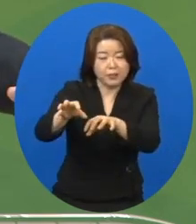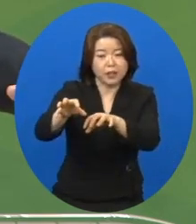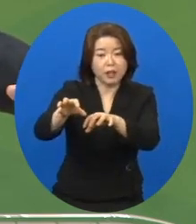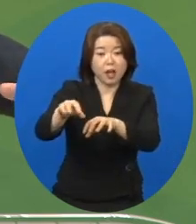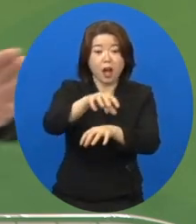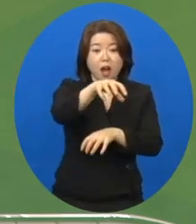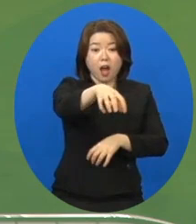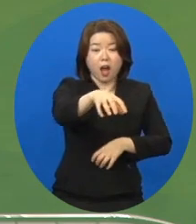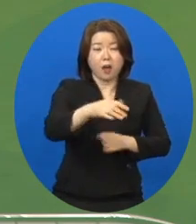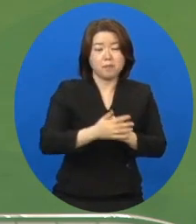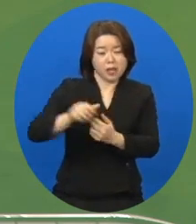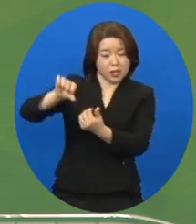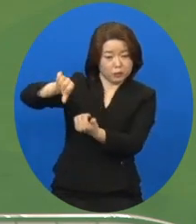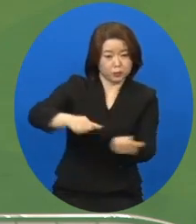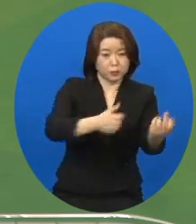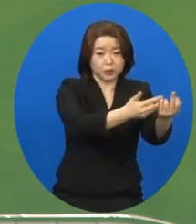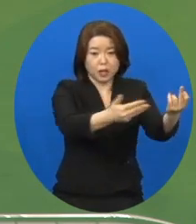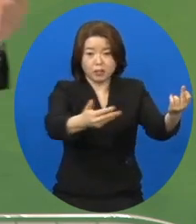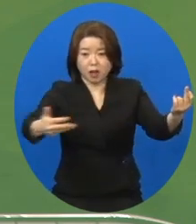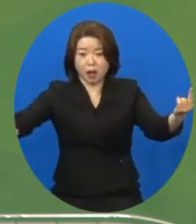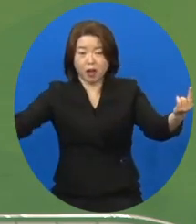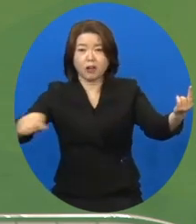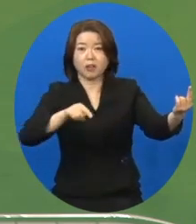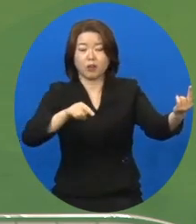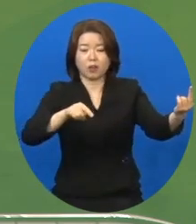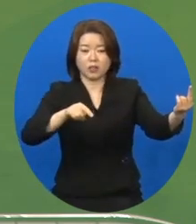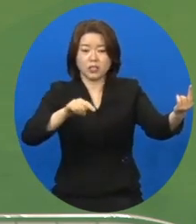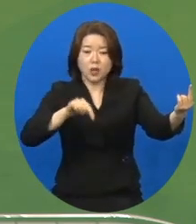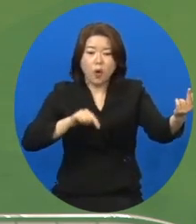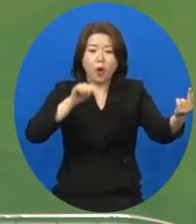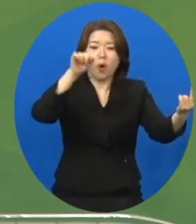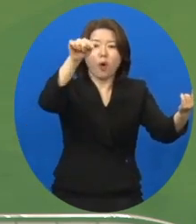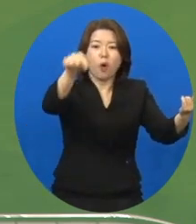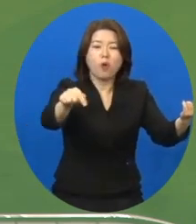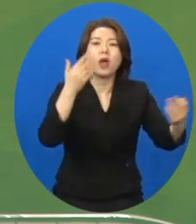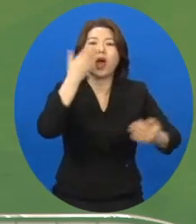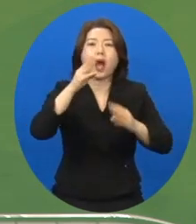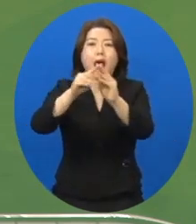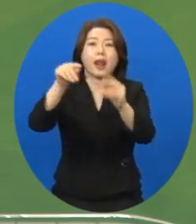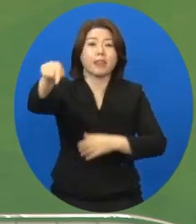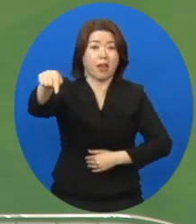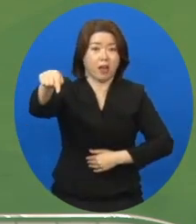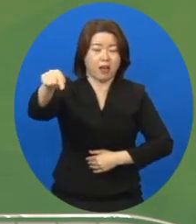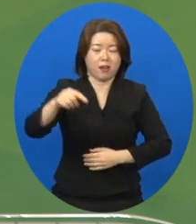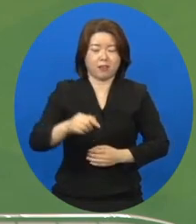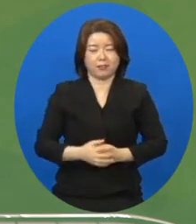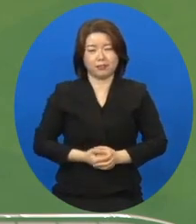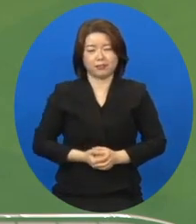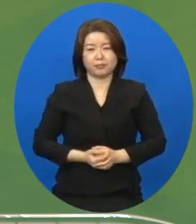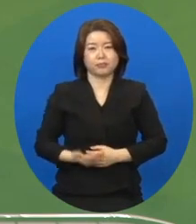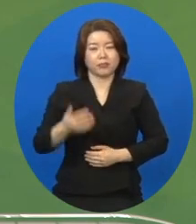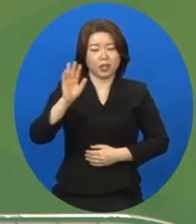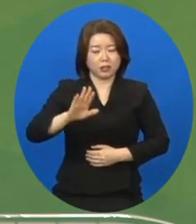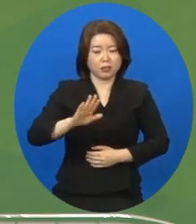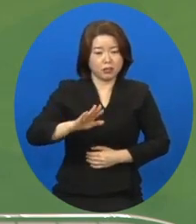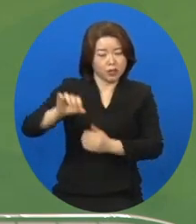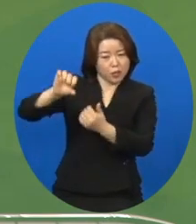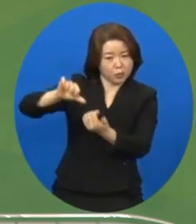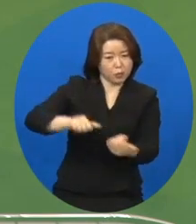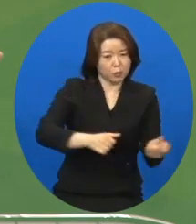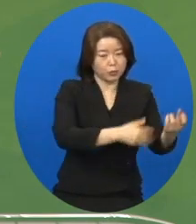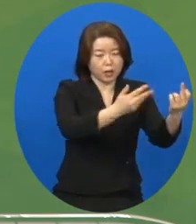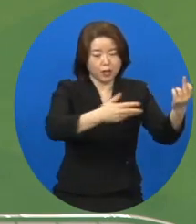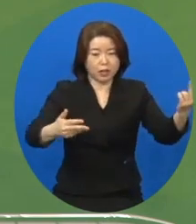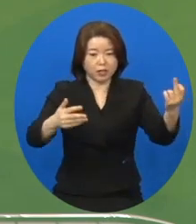펼쳐집니다. 요단강을 건너야 가나안 땅인 거예요. 그런데 요단강이 물이 가득했습니다.